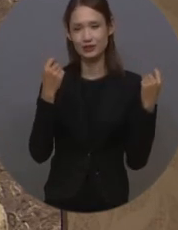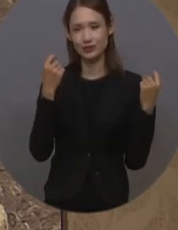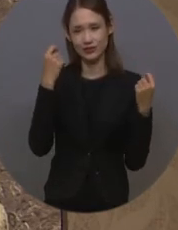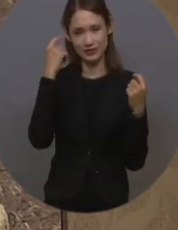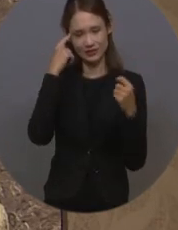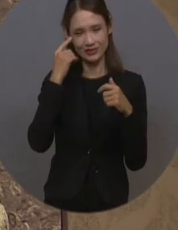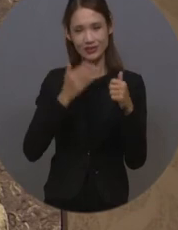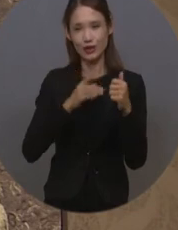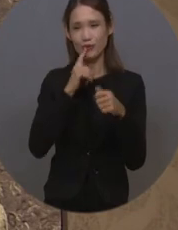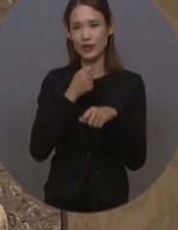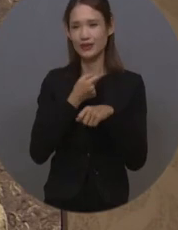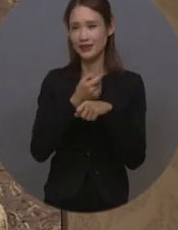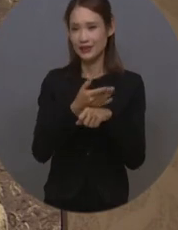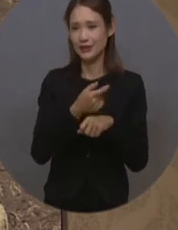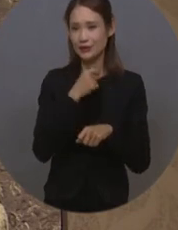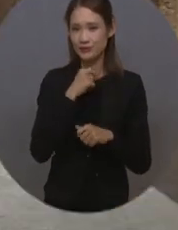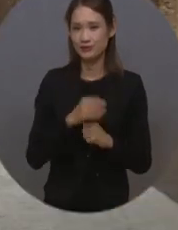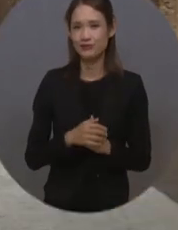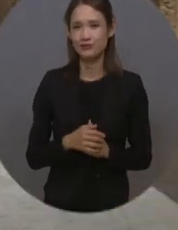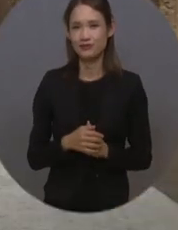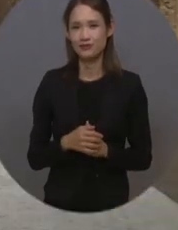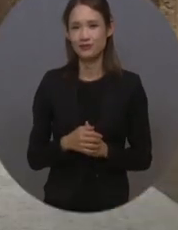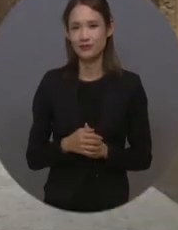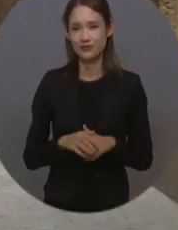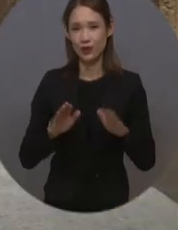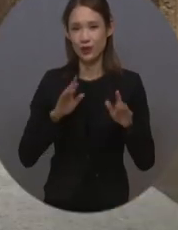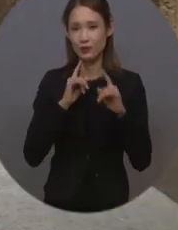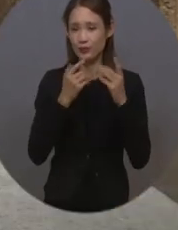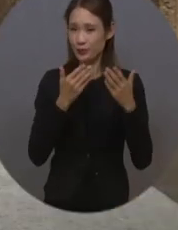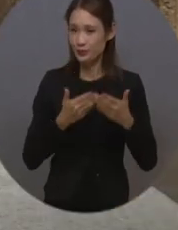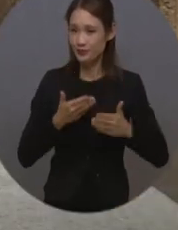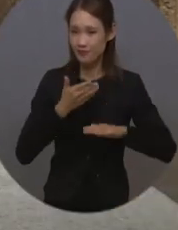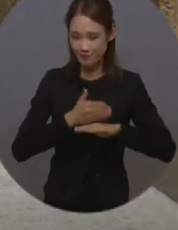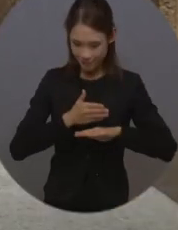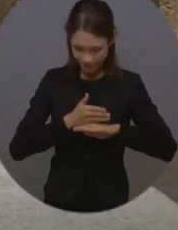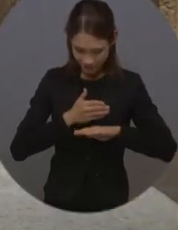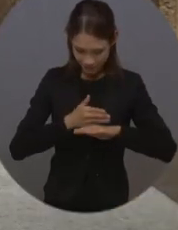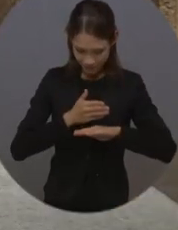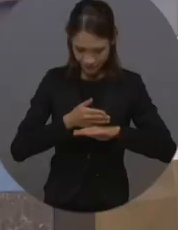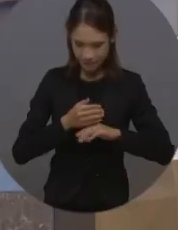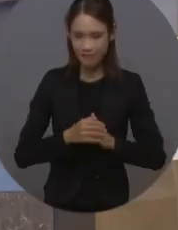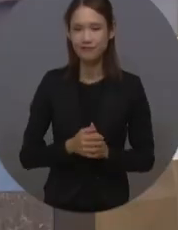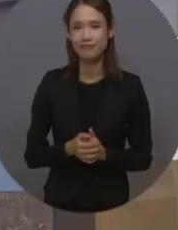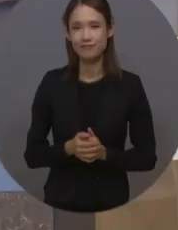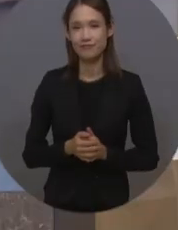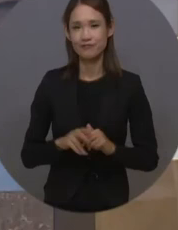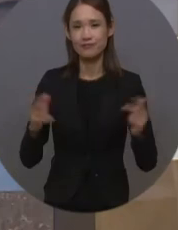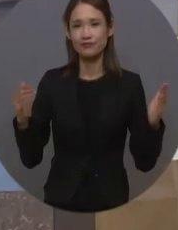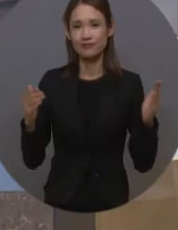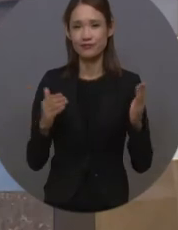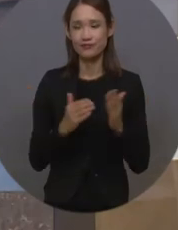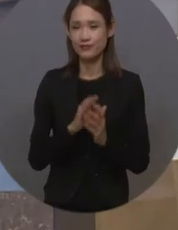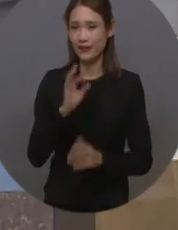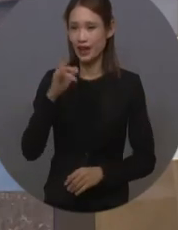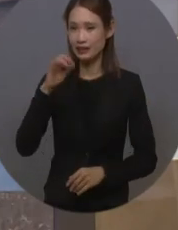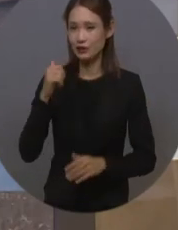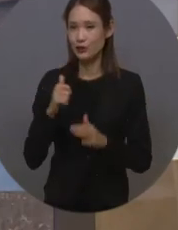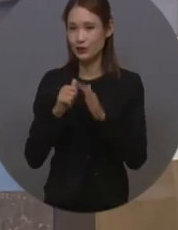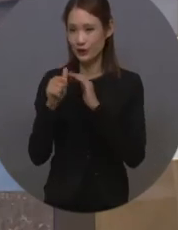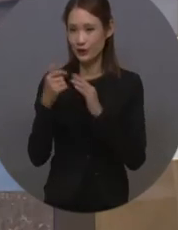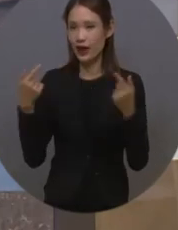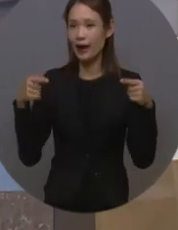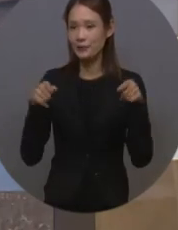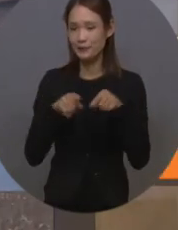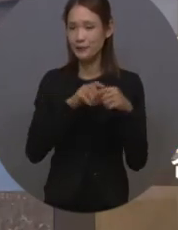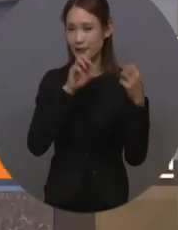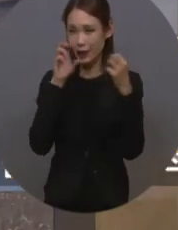그런 당부를 한번 드려보고 싶습니다. 네, 오늘 말씀 감사합니다. 고맙습니다. 네, 지금까지 아지오의 유석영